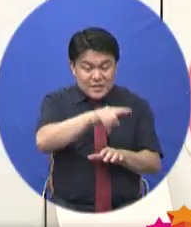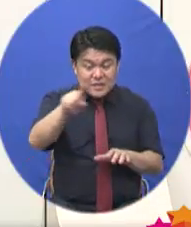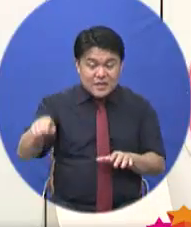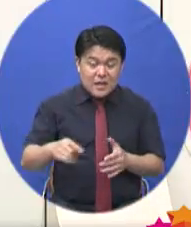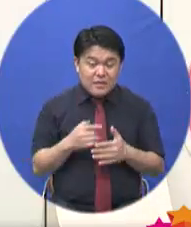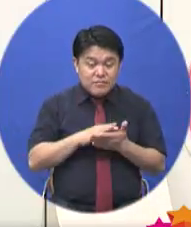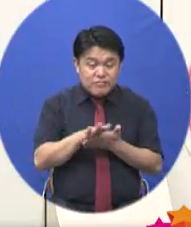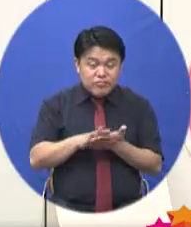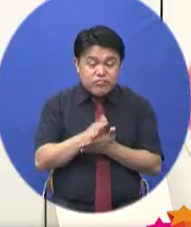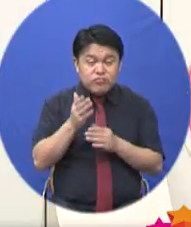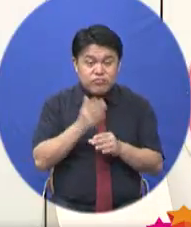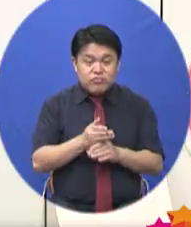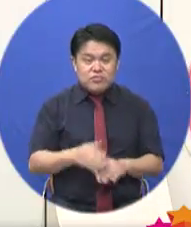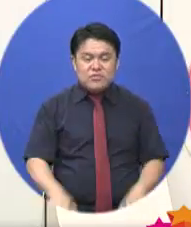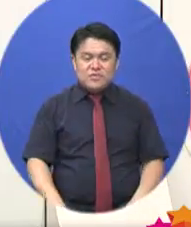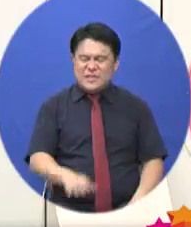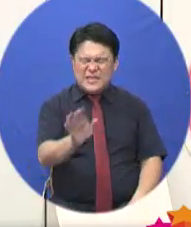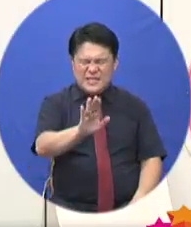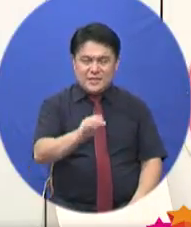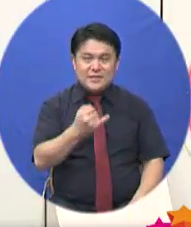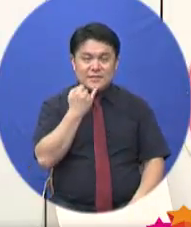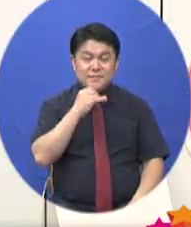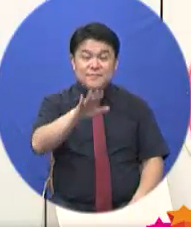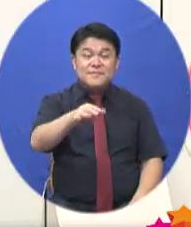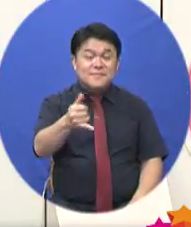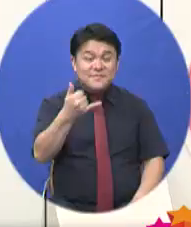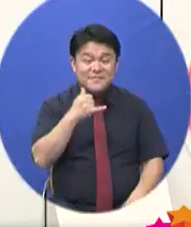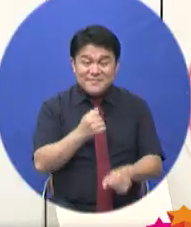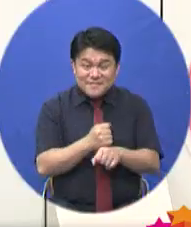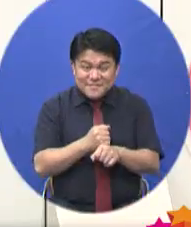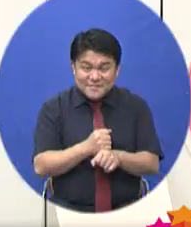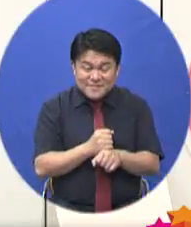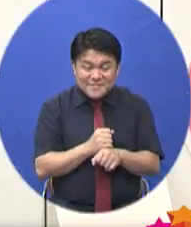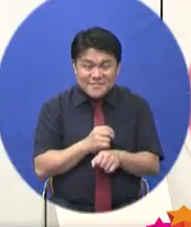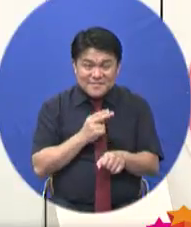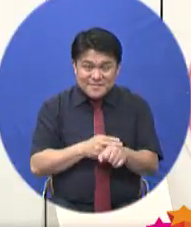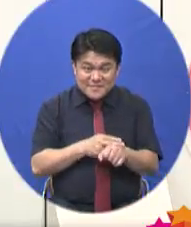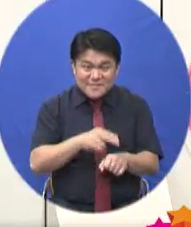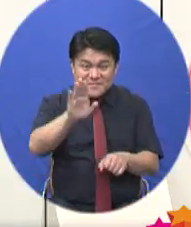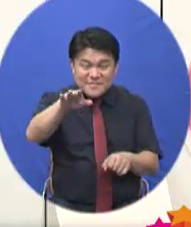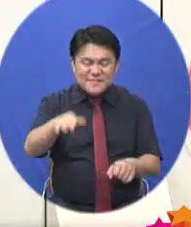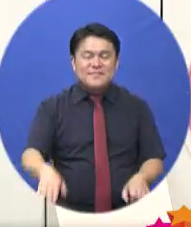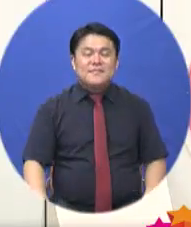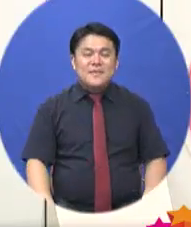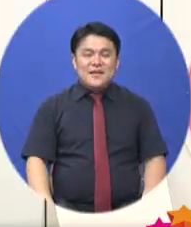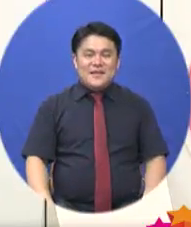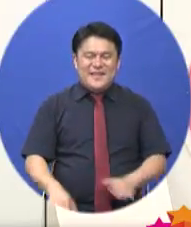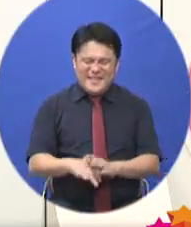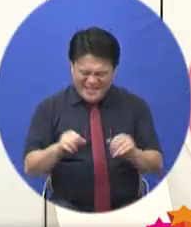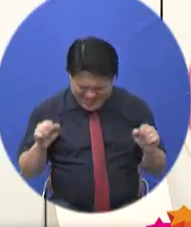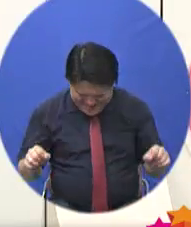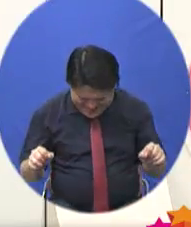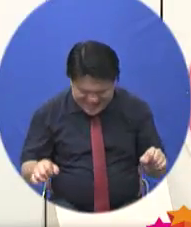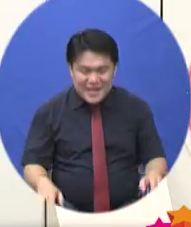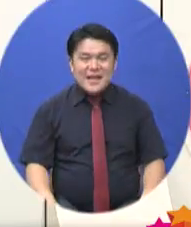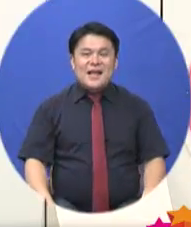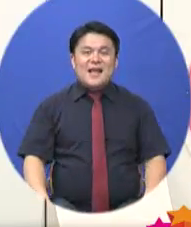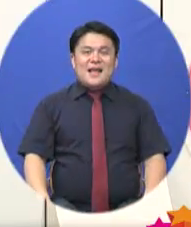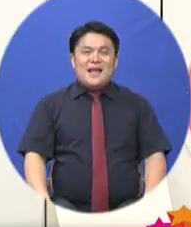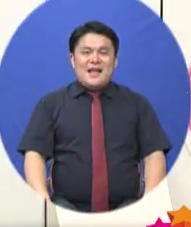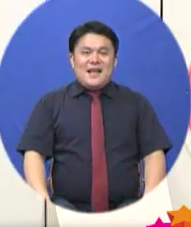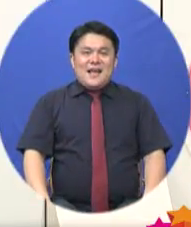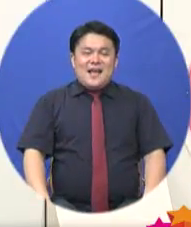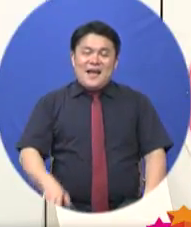아니 한양철리 그럴 수도 있어요. 네. 네. 여보세요. 선생님. 네. 네. 선생님. 네네 안녕하세요. 아유